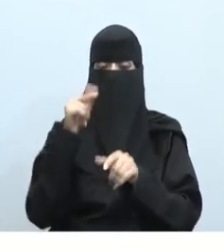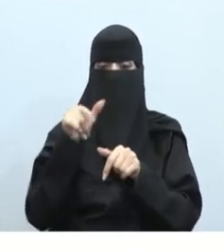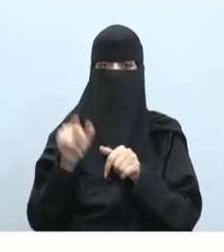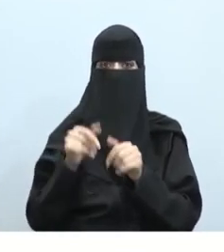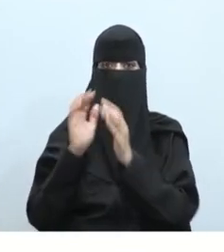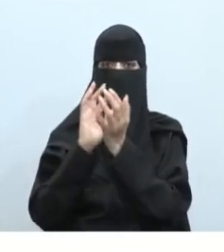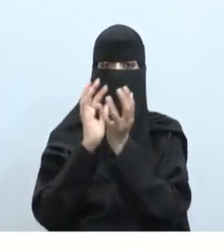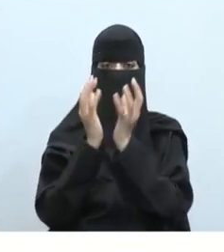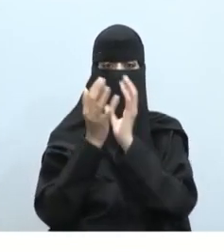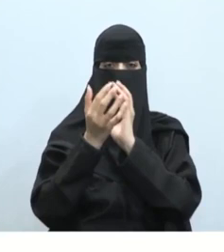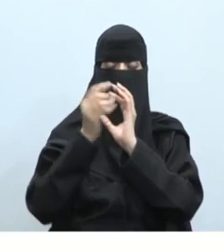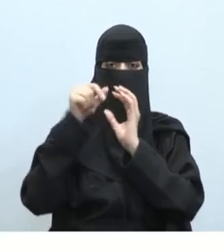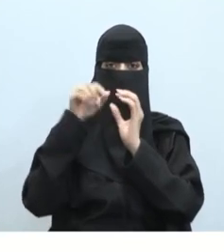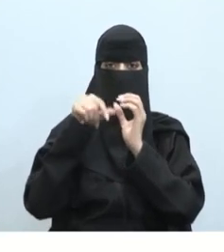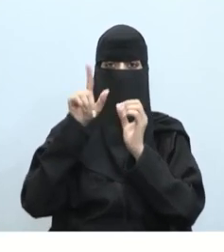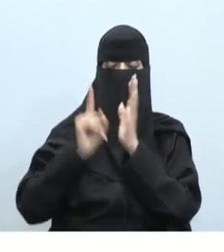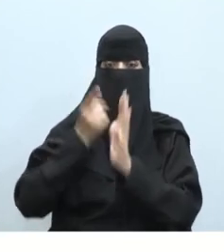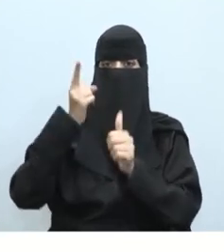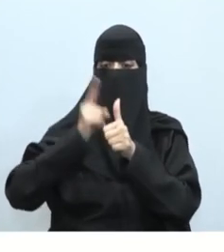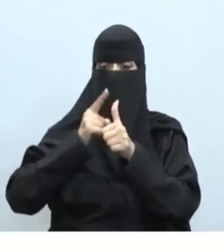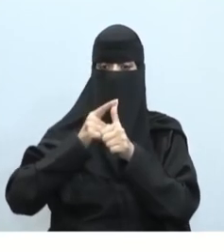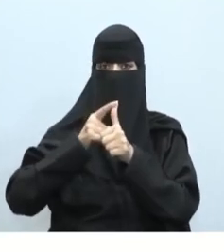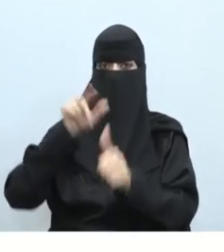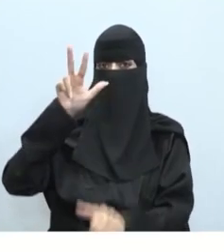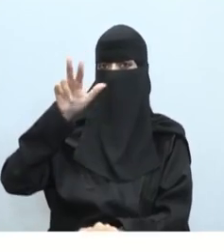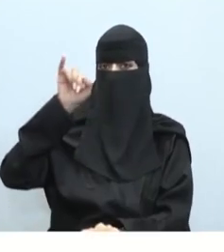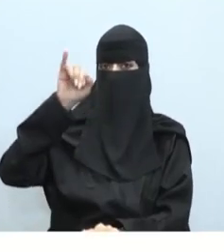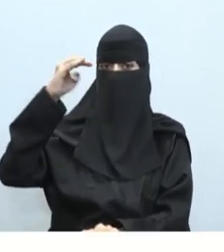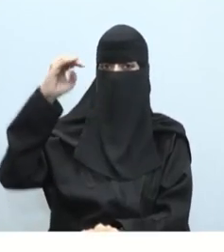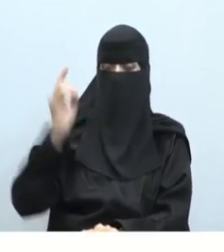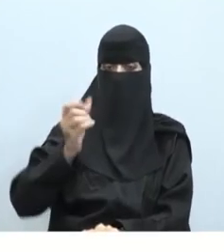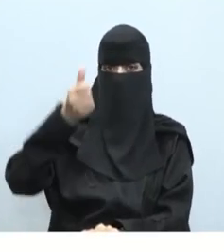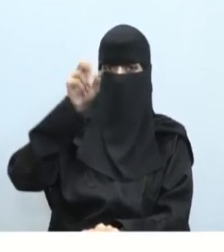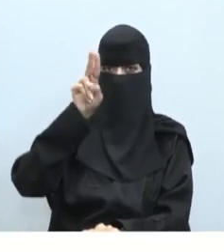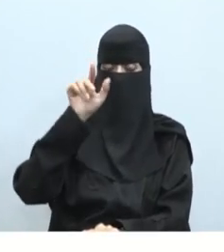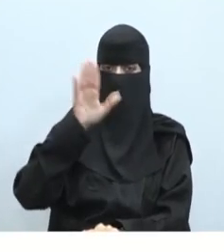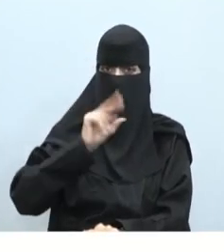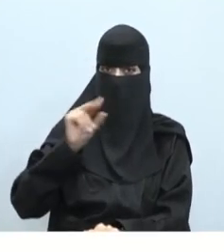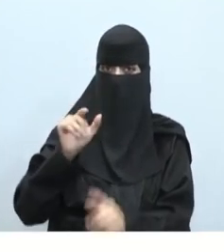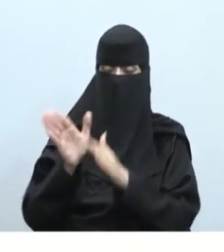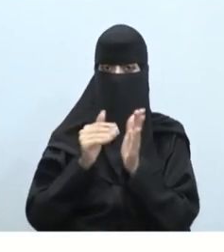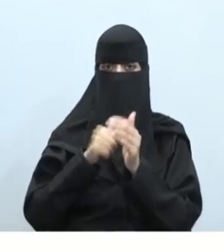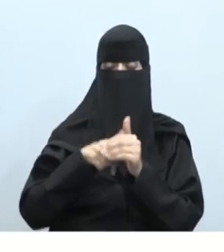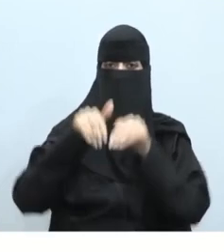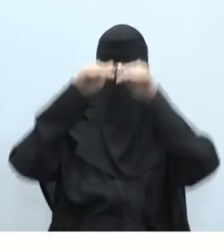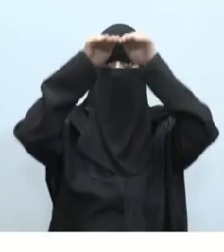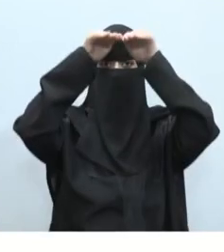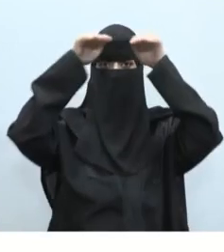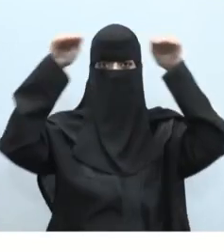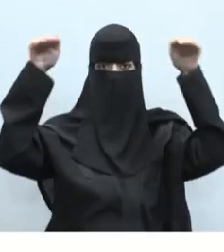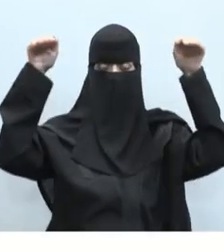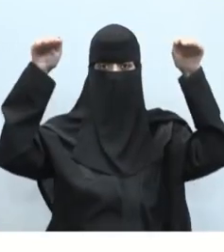الاجرام السماويه اولاها المجرات كما ذكرت لكم الاجرام السماويه هي عباره